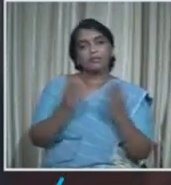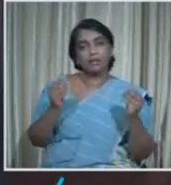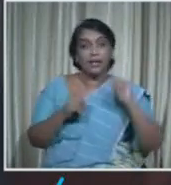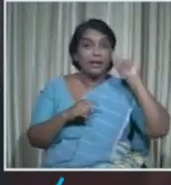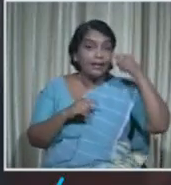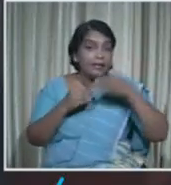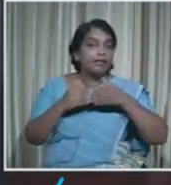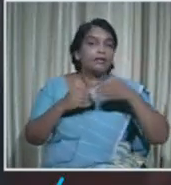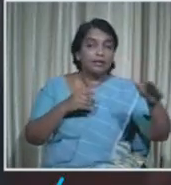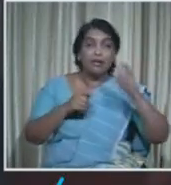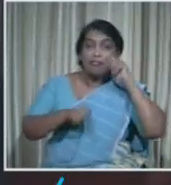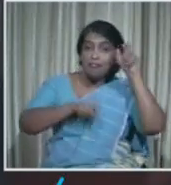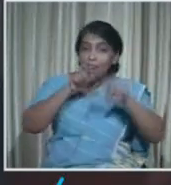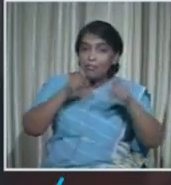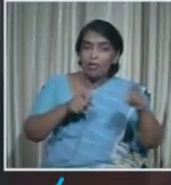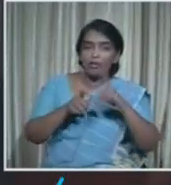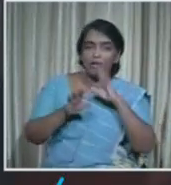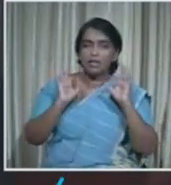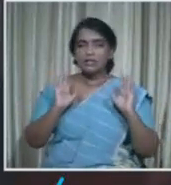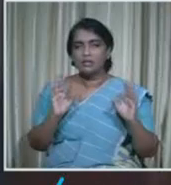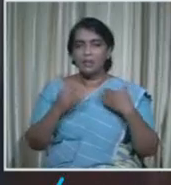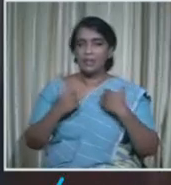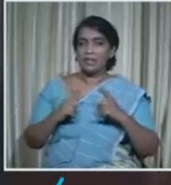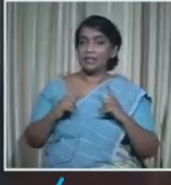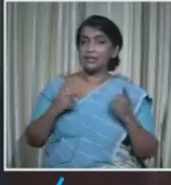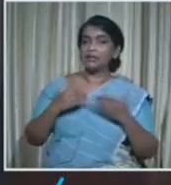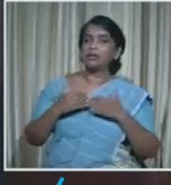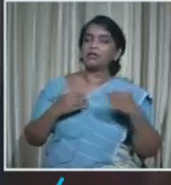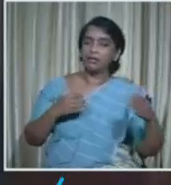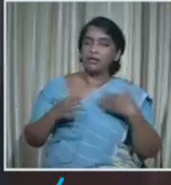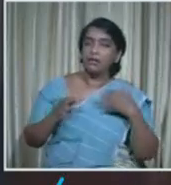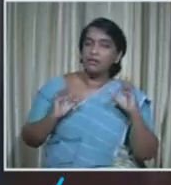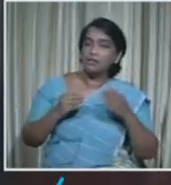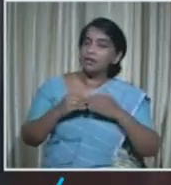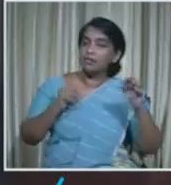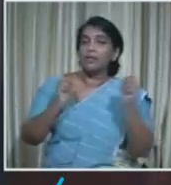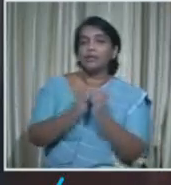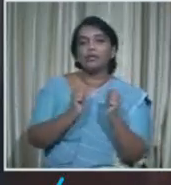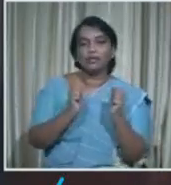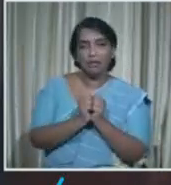හරි ජනතාව සාමාන්‍ය ජීවිතයට පත්කරන සාමාන්‍ය විදියට කටයුතු කරන්න